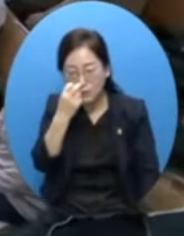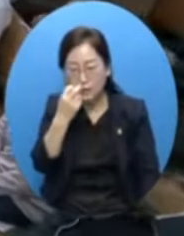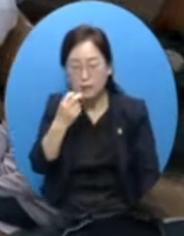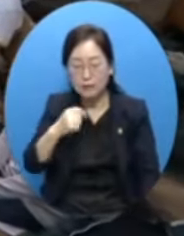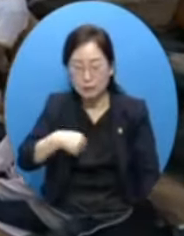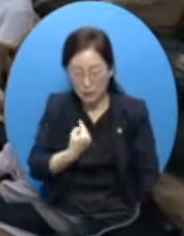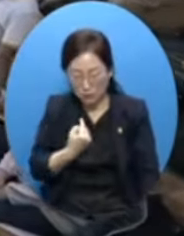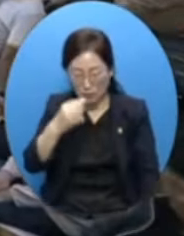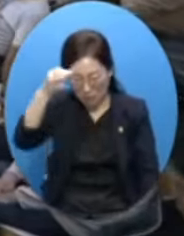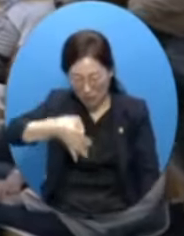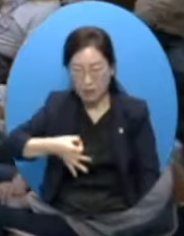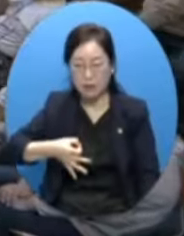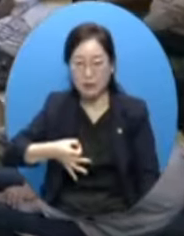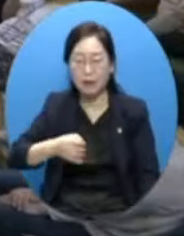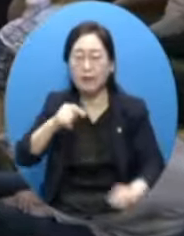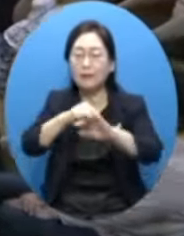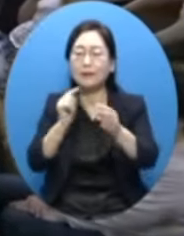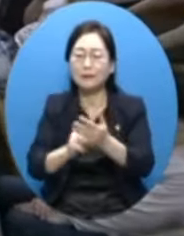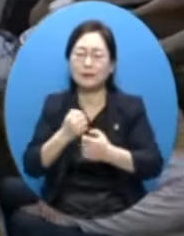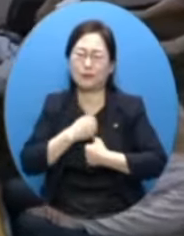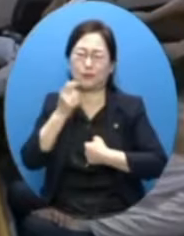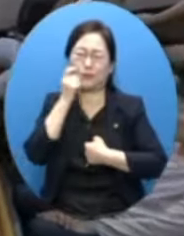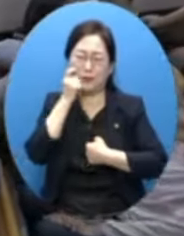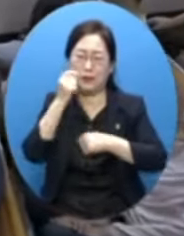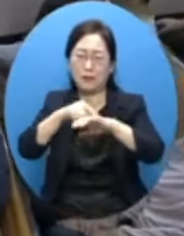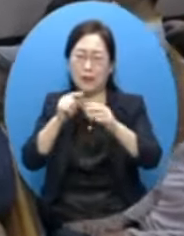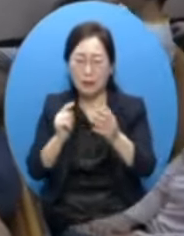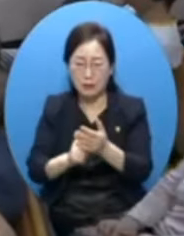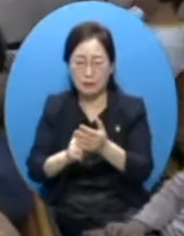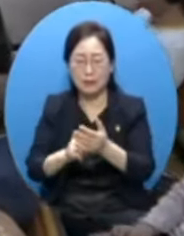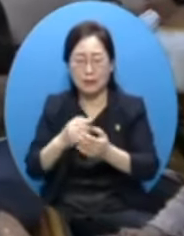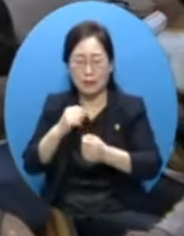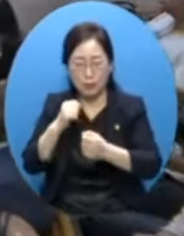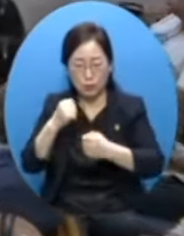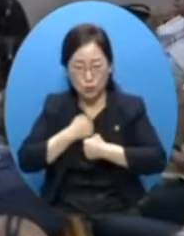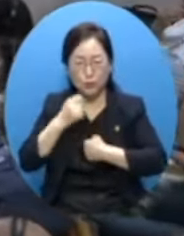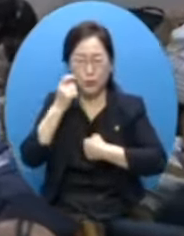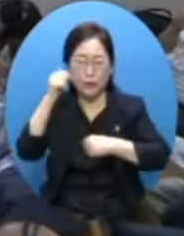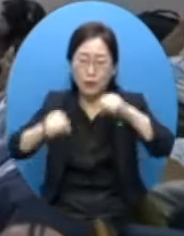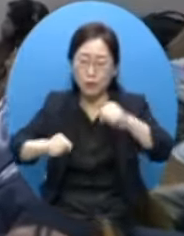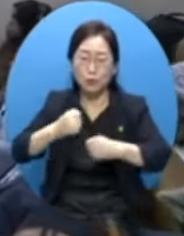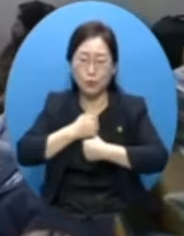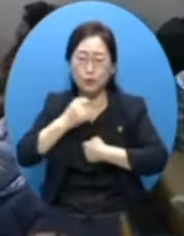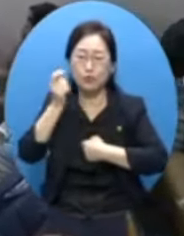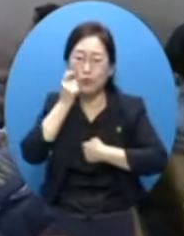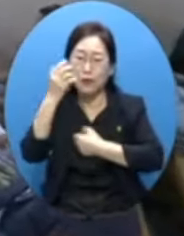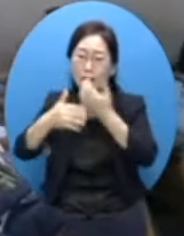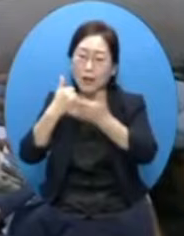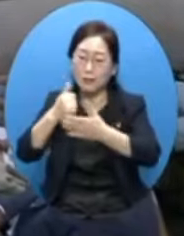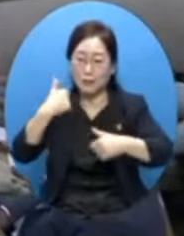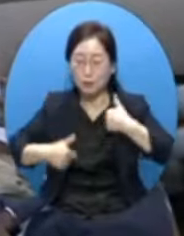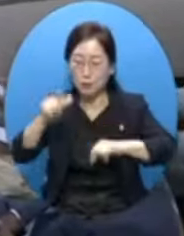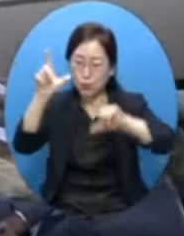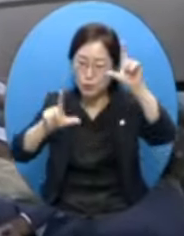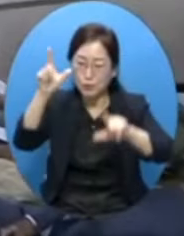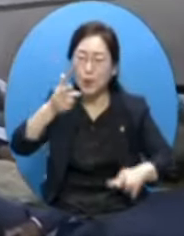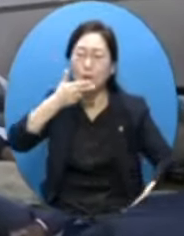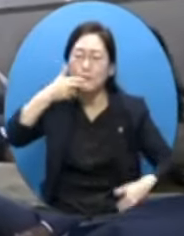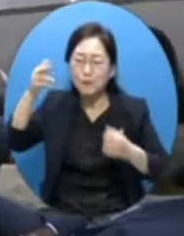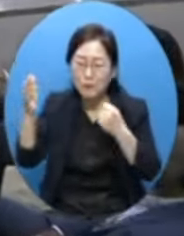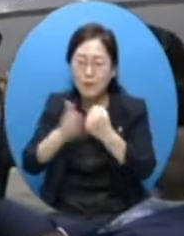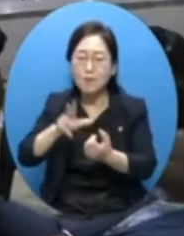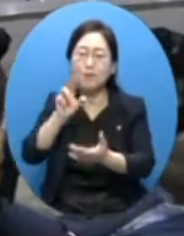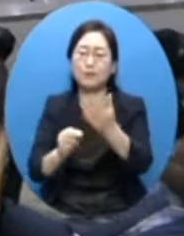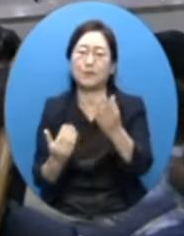있습니다. 내가 내 마음을 지키지 못하고 내 말을 지키지 못하고 내 행동을 지키지 못하고 주님이 기뻐하지 않는 모습으로 살았기 때문에